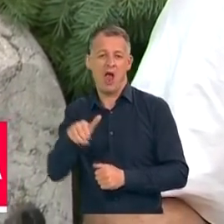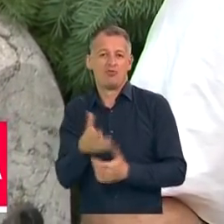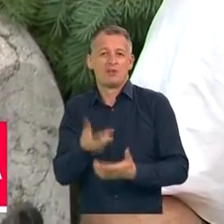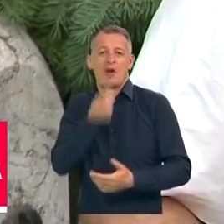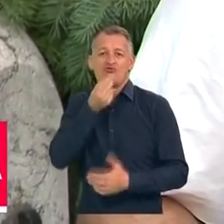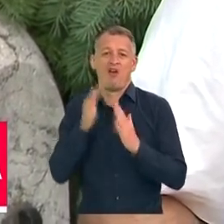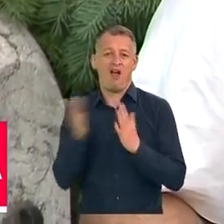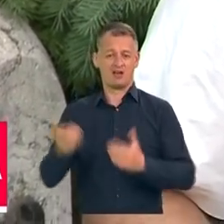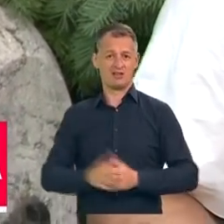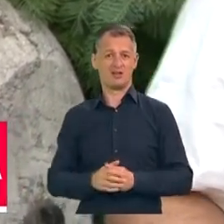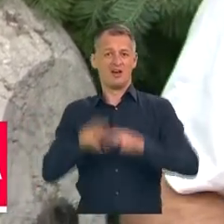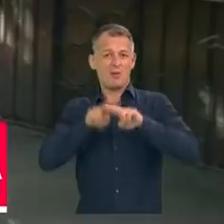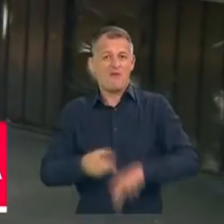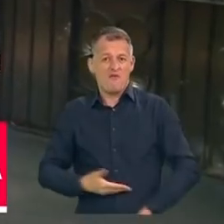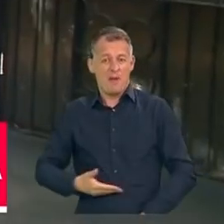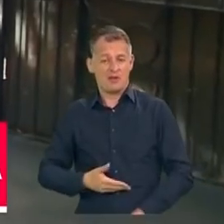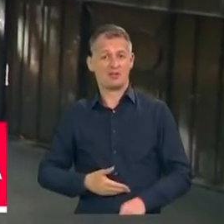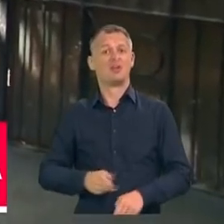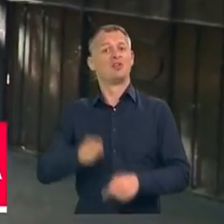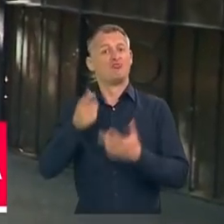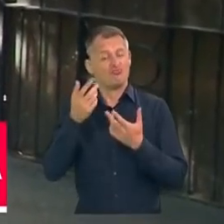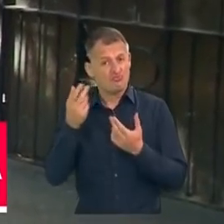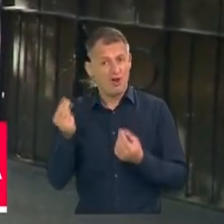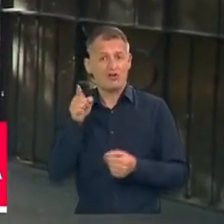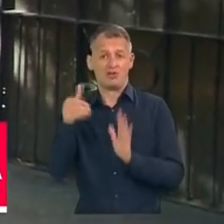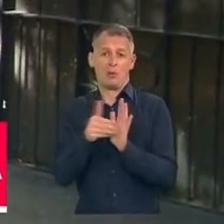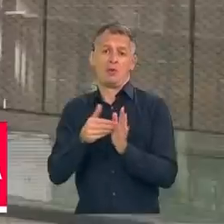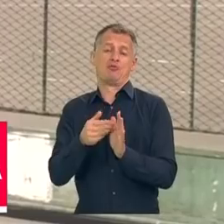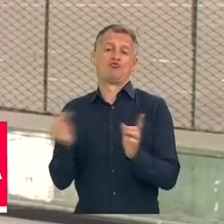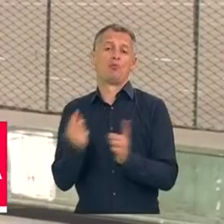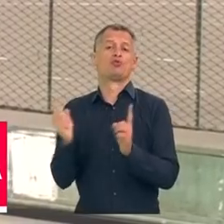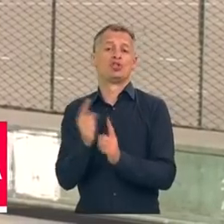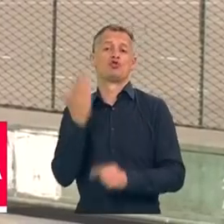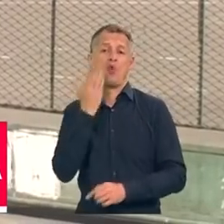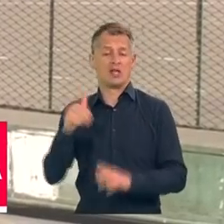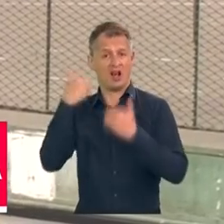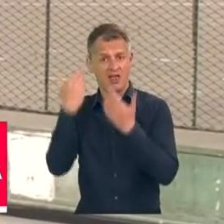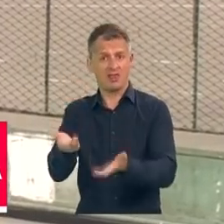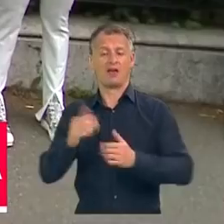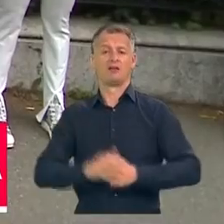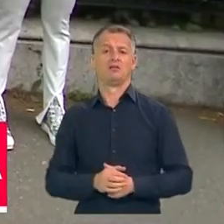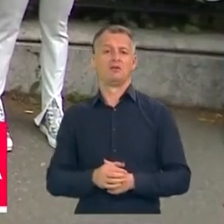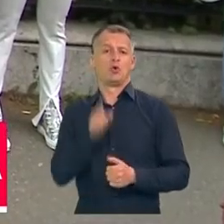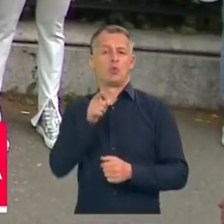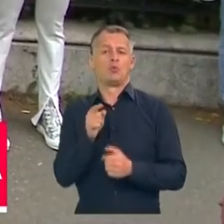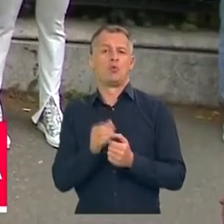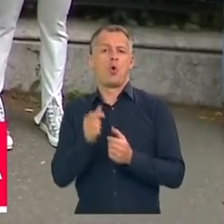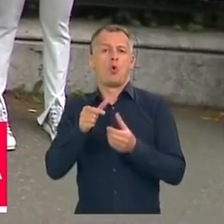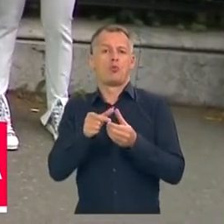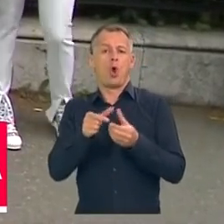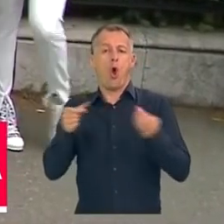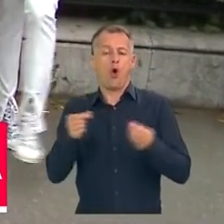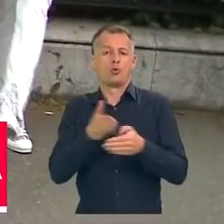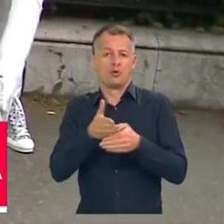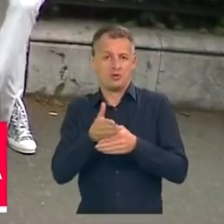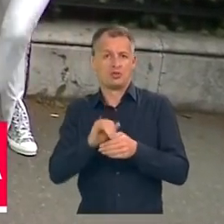ziua. Măcar școala să ne asigure asta. Nu mi se pare normal să ne aducem în fiecare zi noi mâncare și să primim doar un corș și laptele în gimnaziu. Acum nu mai primim